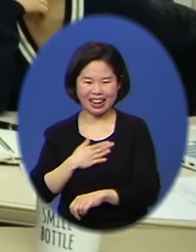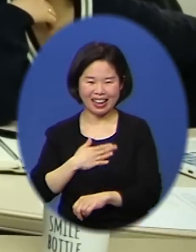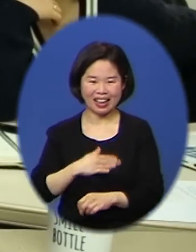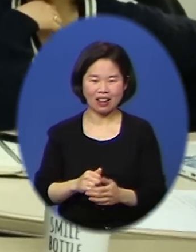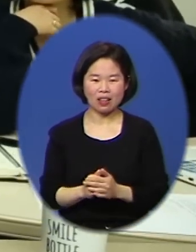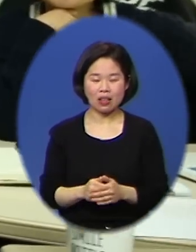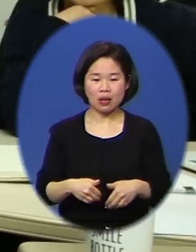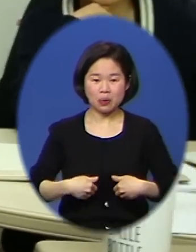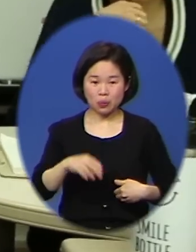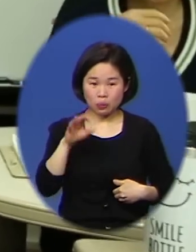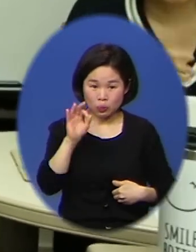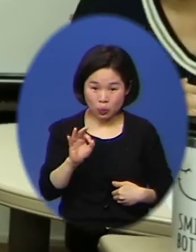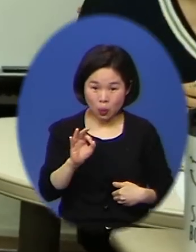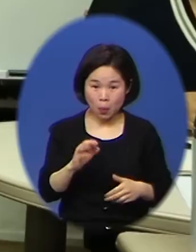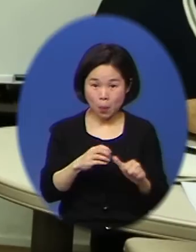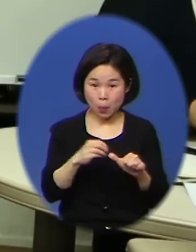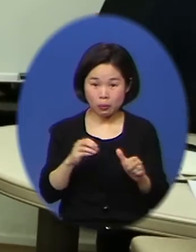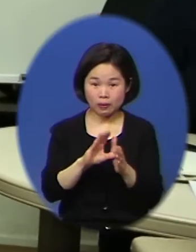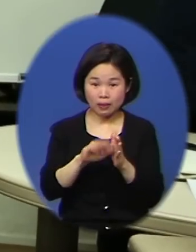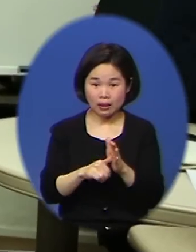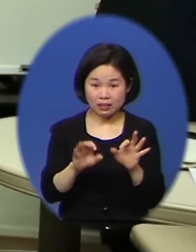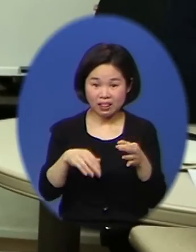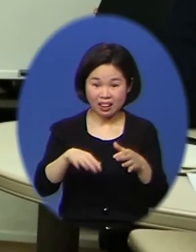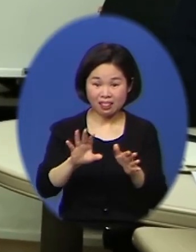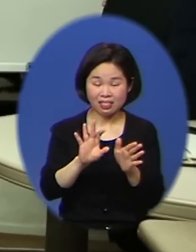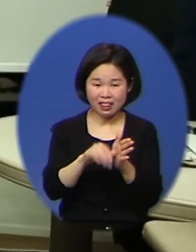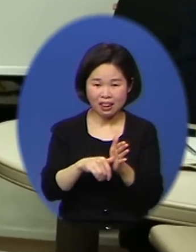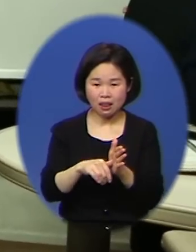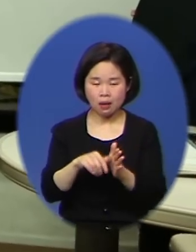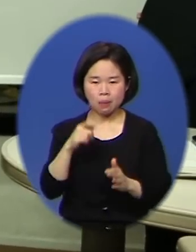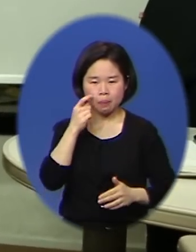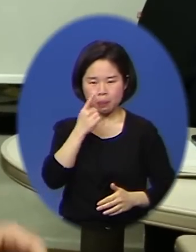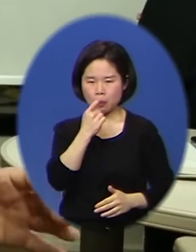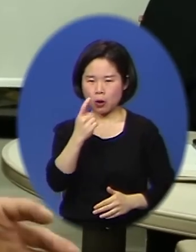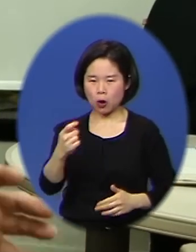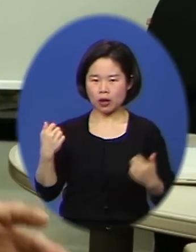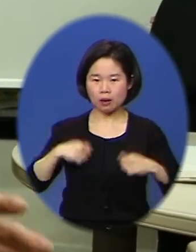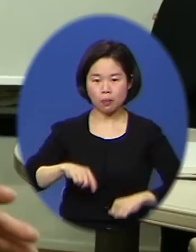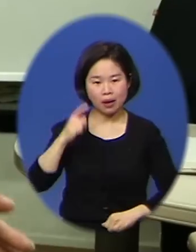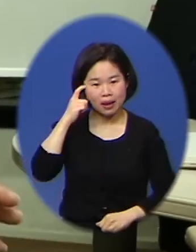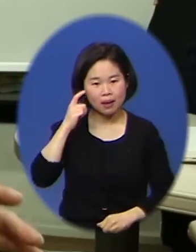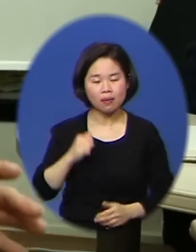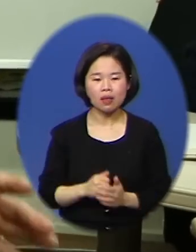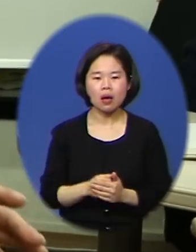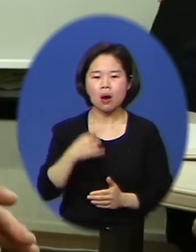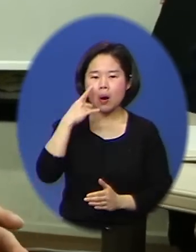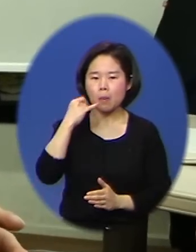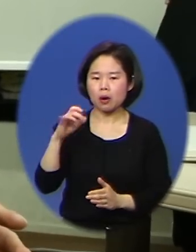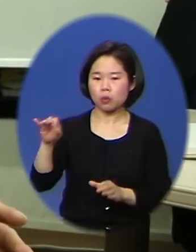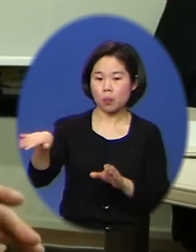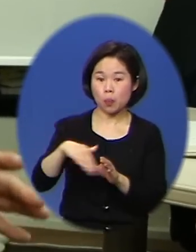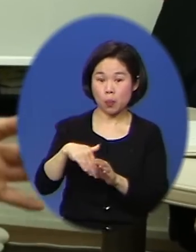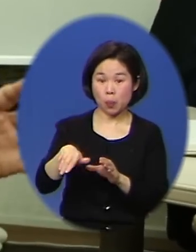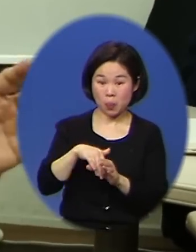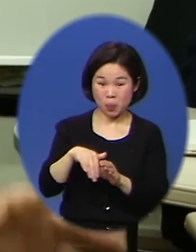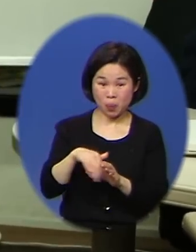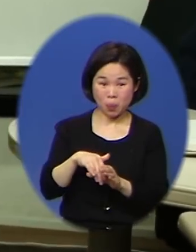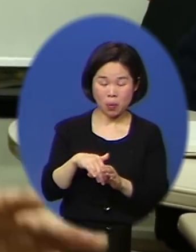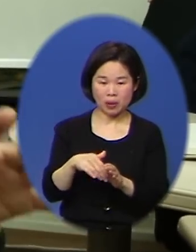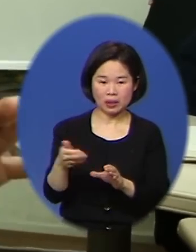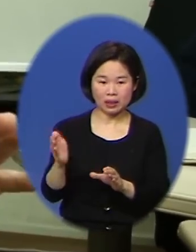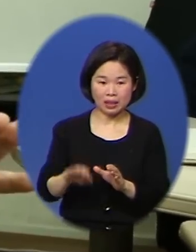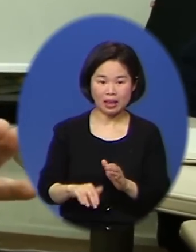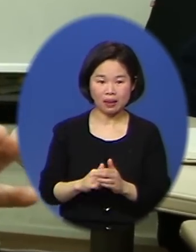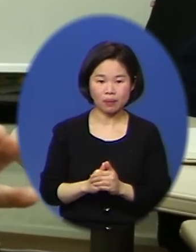용돈 찾으러 갈 때 왜 차를 읽고 가세요? 그, 우리 엄마가 돈을 맨날 보내주는데요.